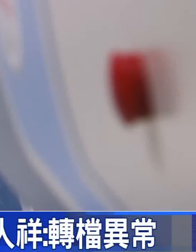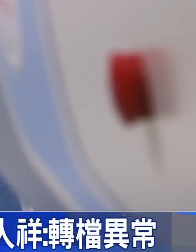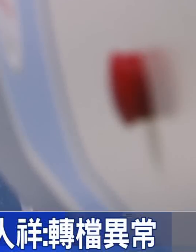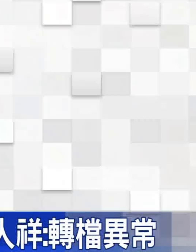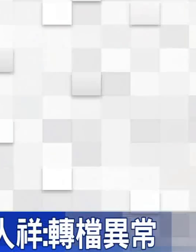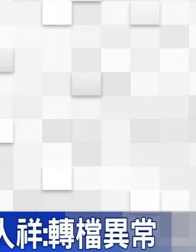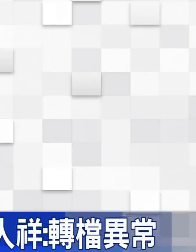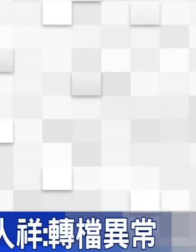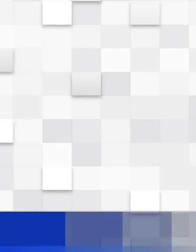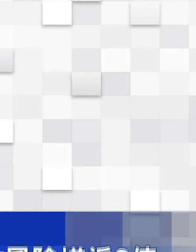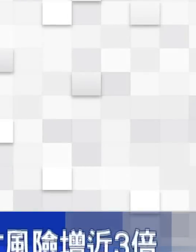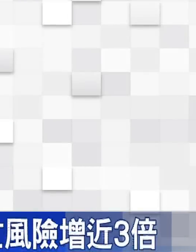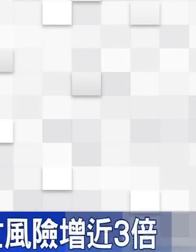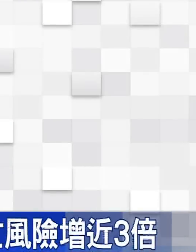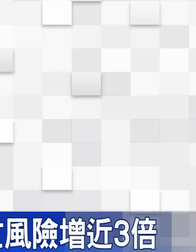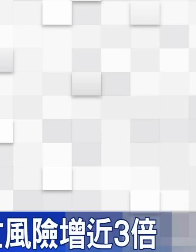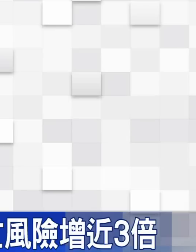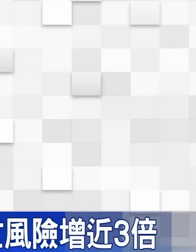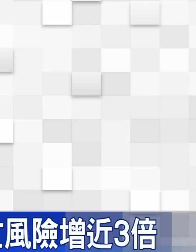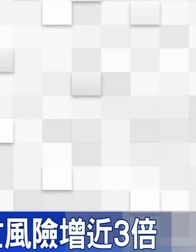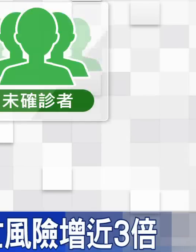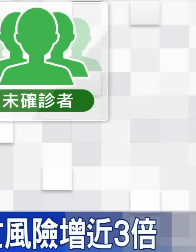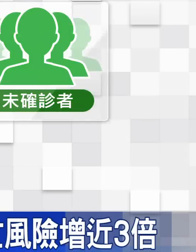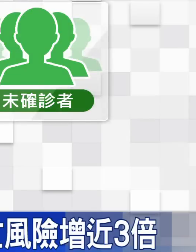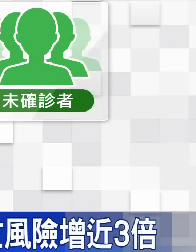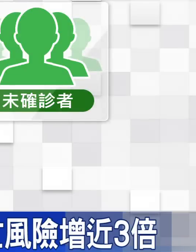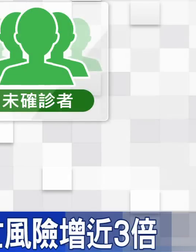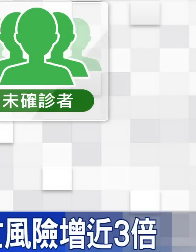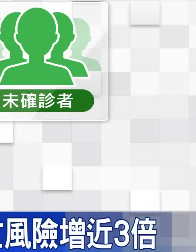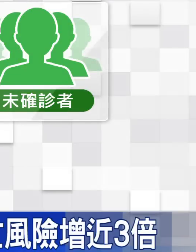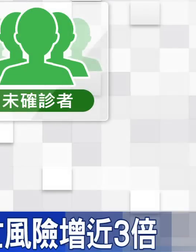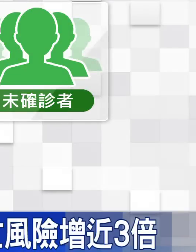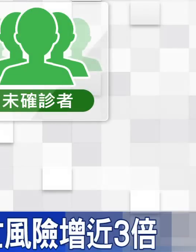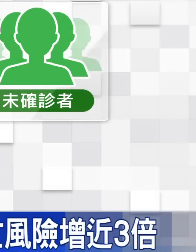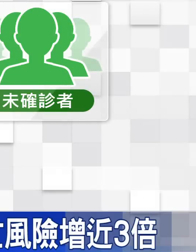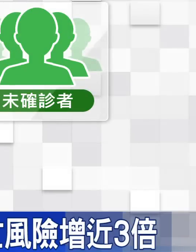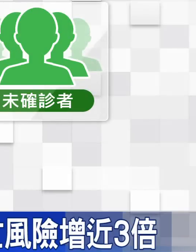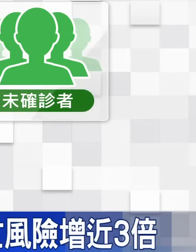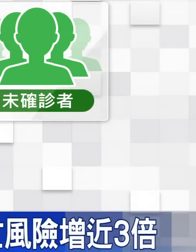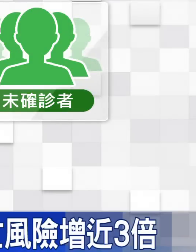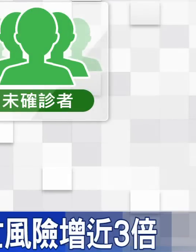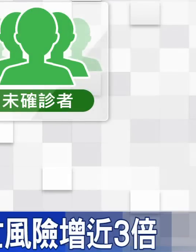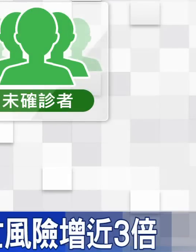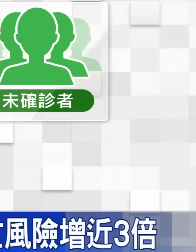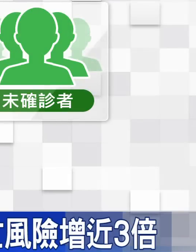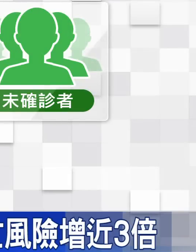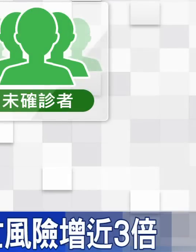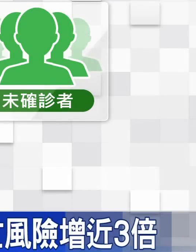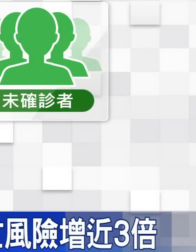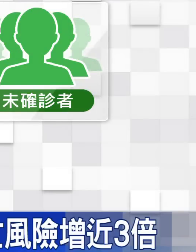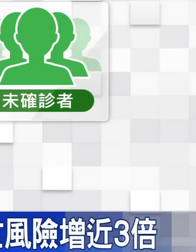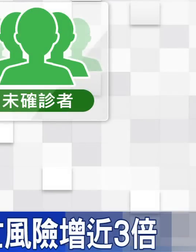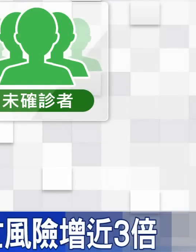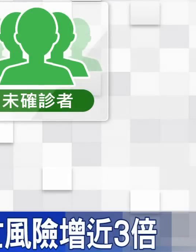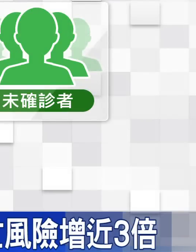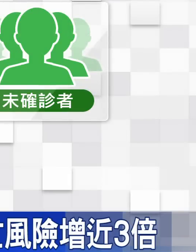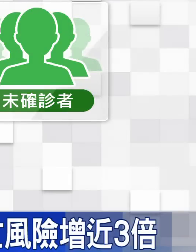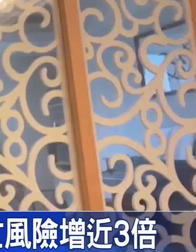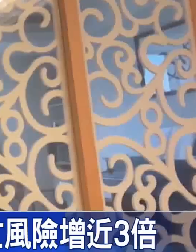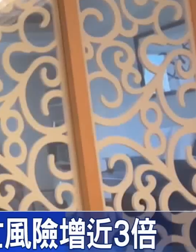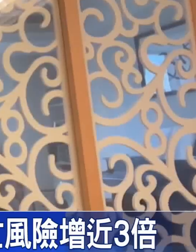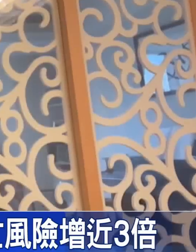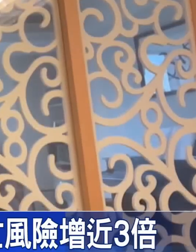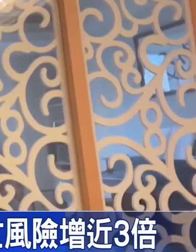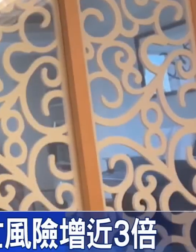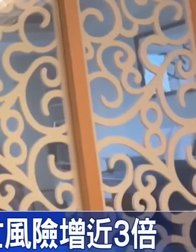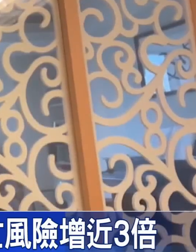亚的研究人员最终发现，在跟未确诊的民众相比，确诊者在康复后的一年内死亡风险会增加接近3倍。